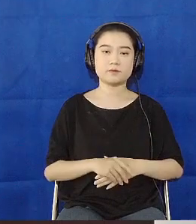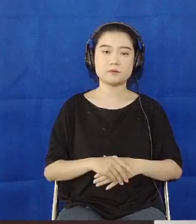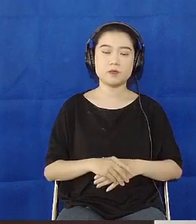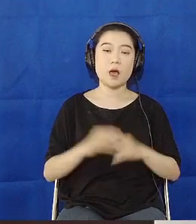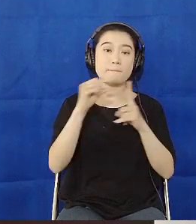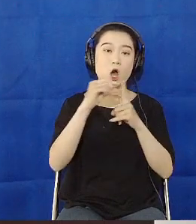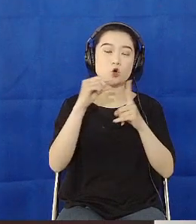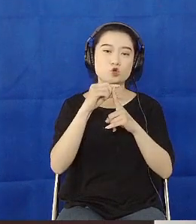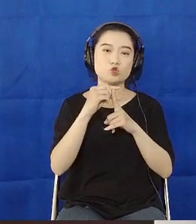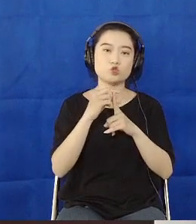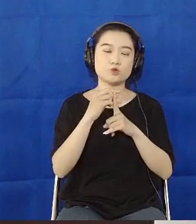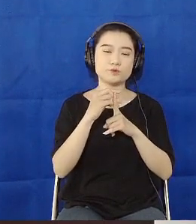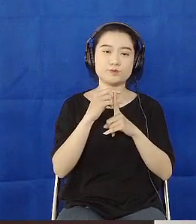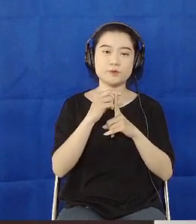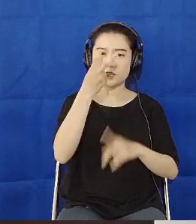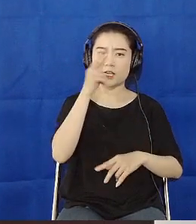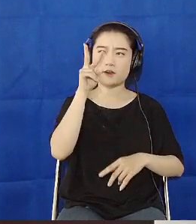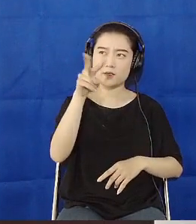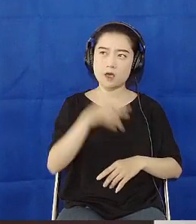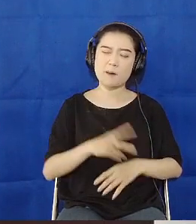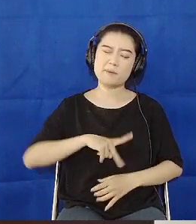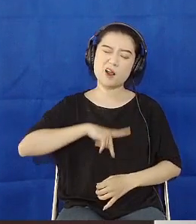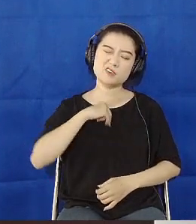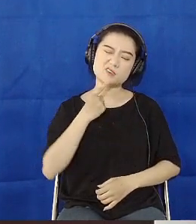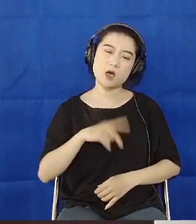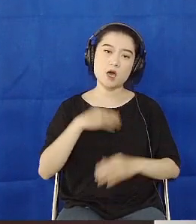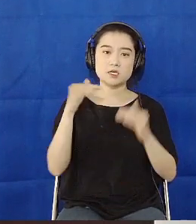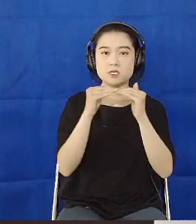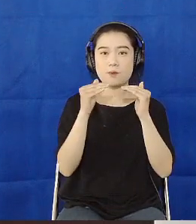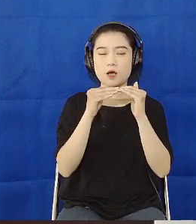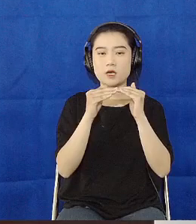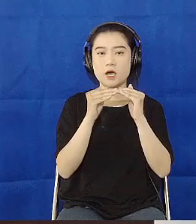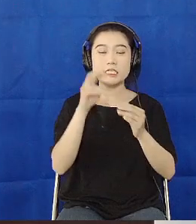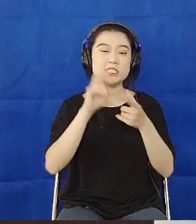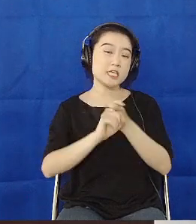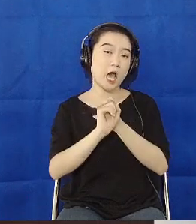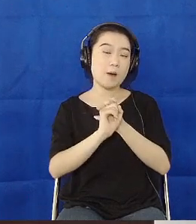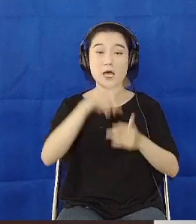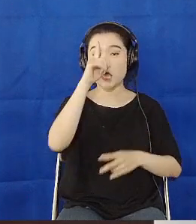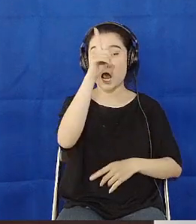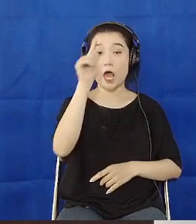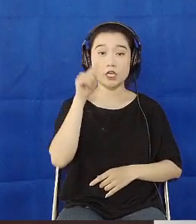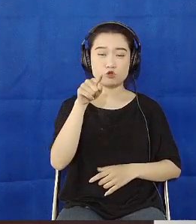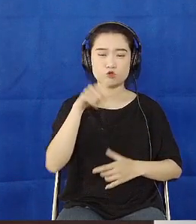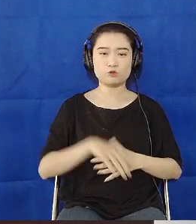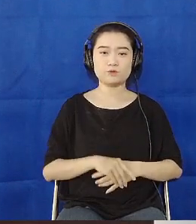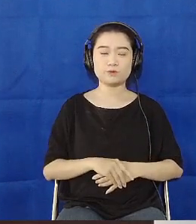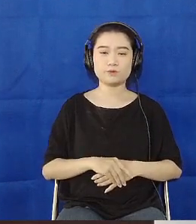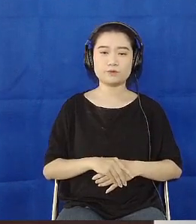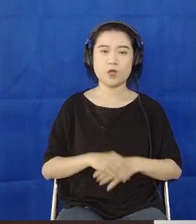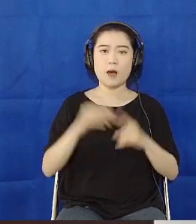Paulus jelas di sini merasa sebagai sahabat Allah itu.